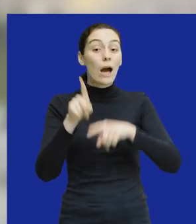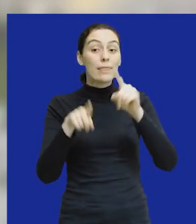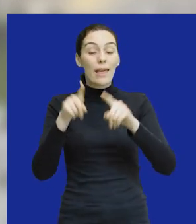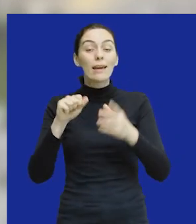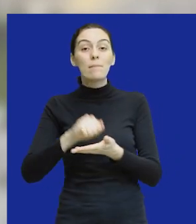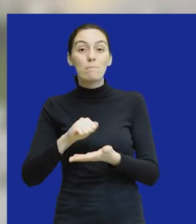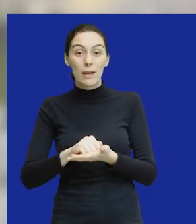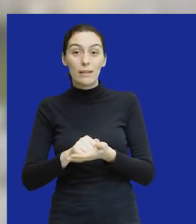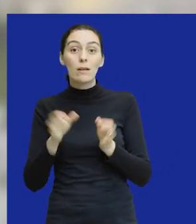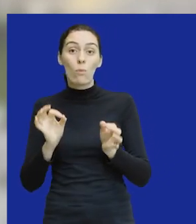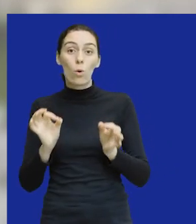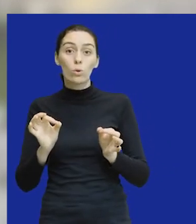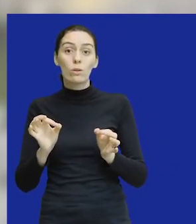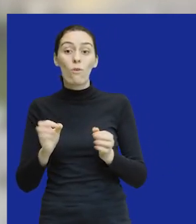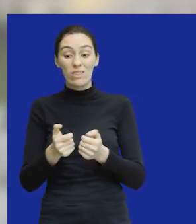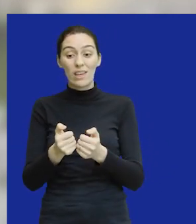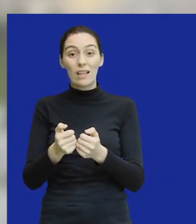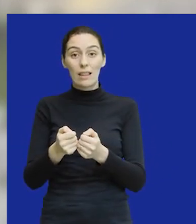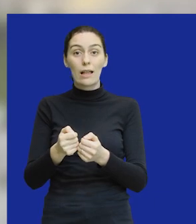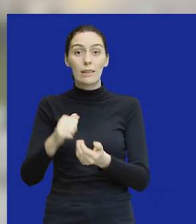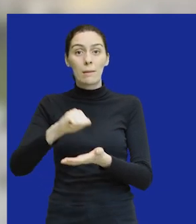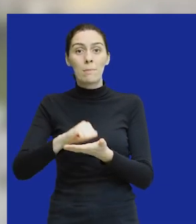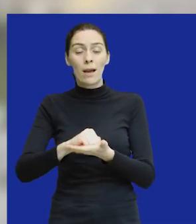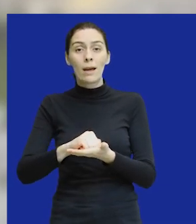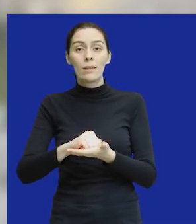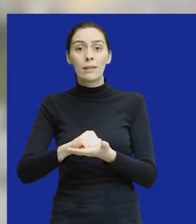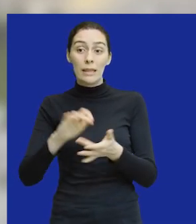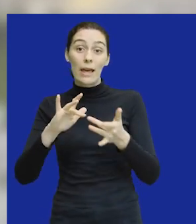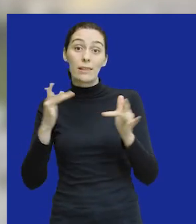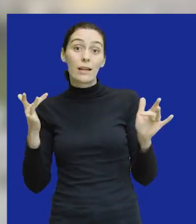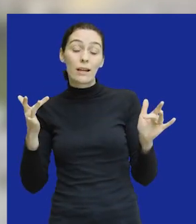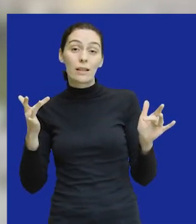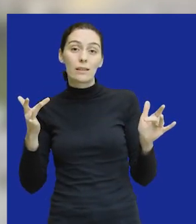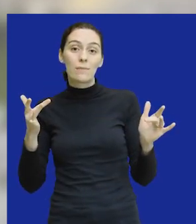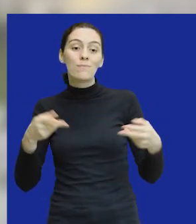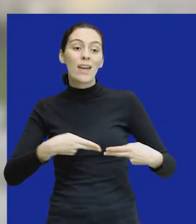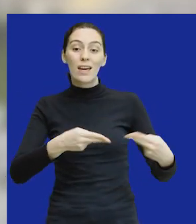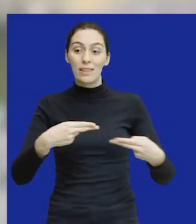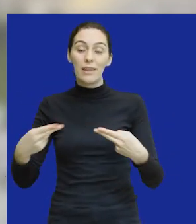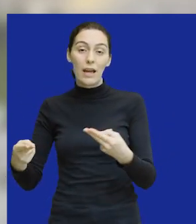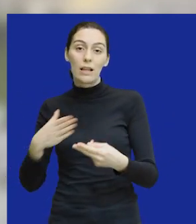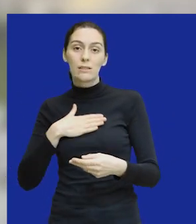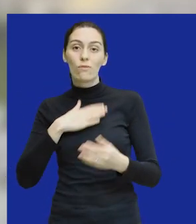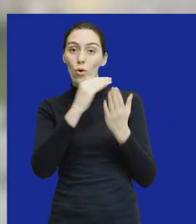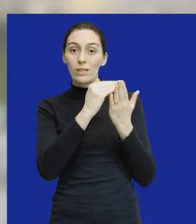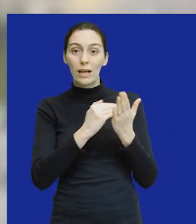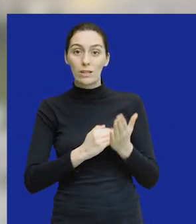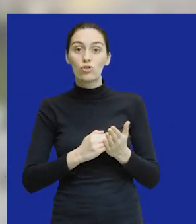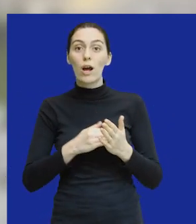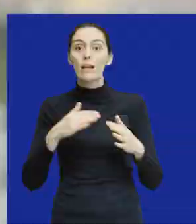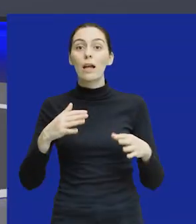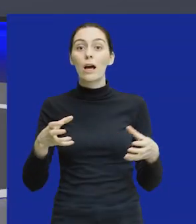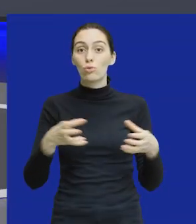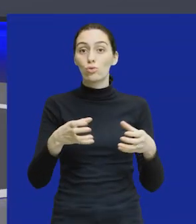što pojedini mediji, pogotovo digitalni, koji su na internetu i dijele svoje sadržaje